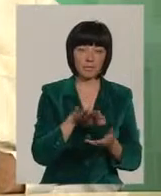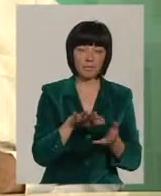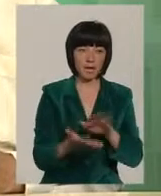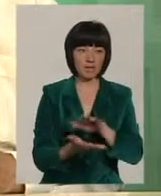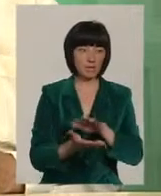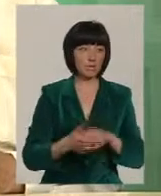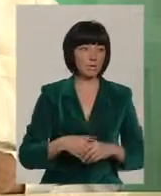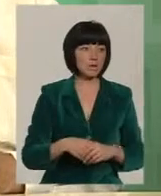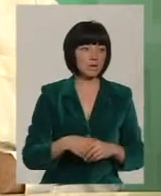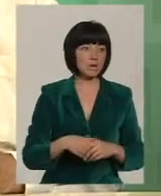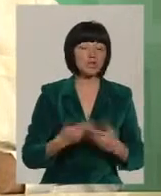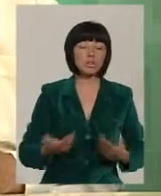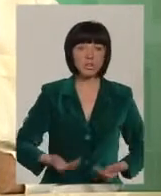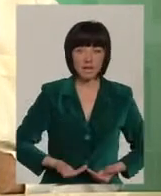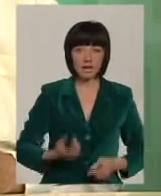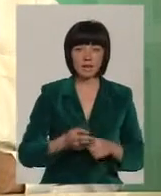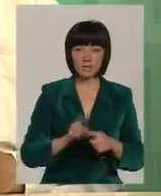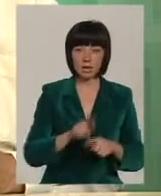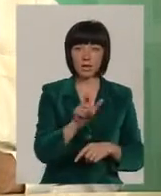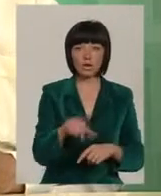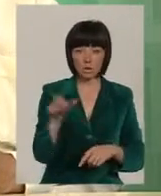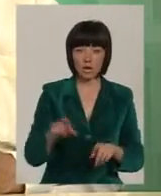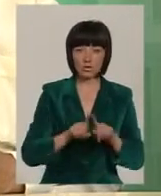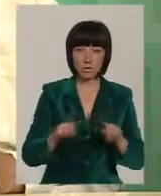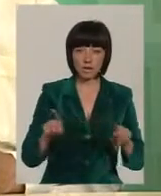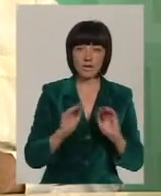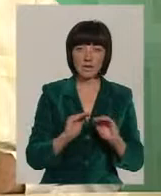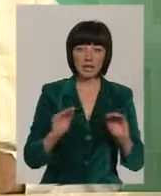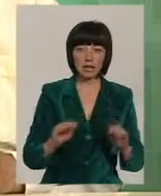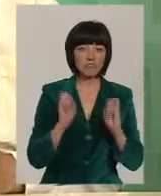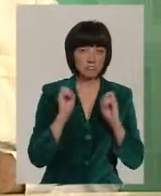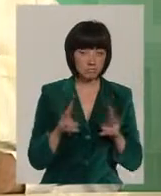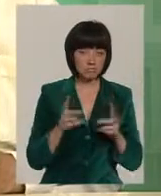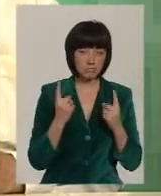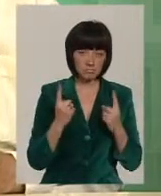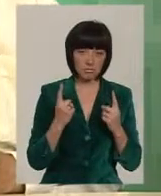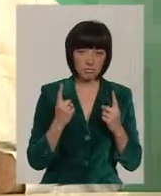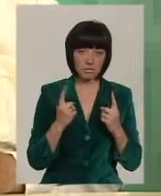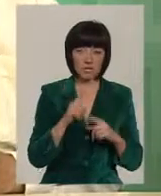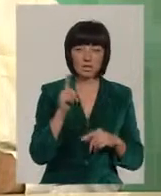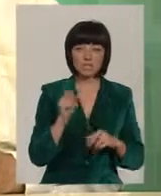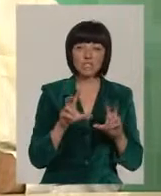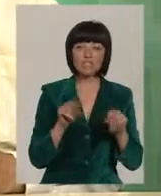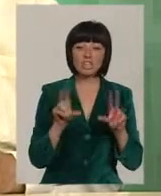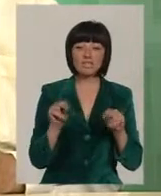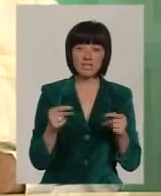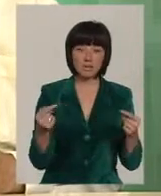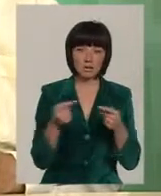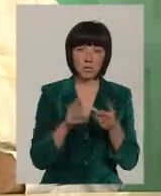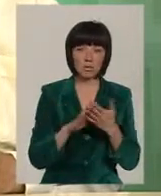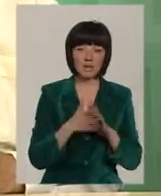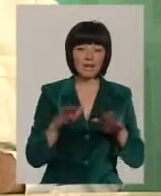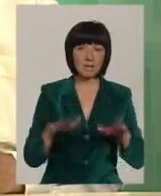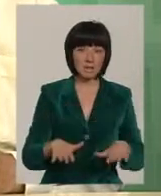перевернулися. Тобто життя цих людей, особливо дітей, було під великою загрозою. За щасливим збігом обставин на